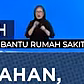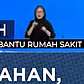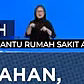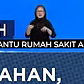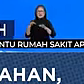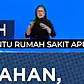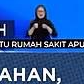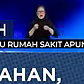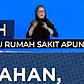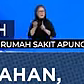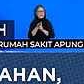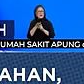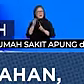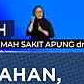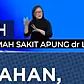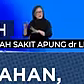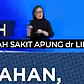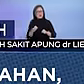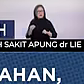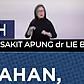berusia 2,5 tahun.